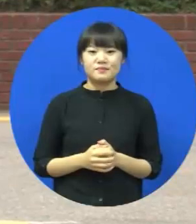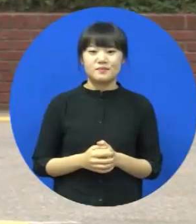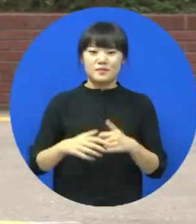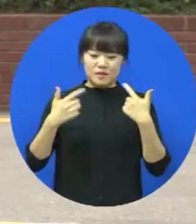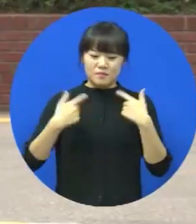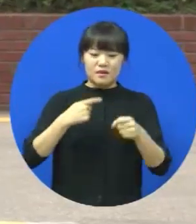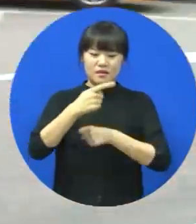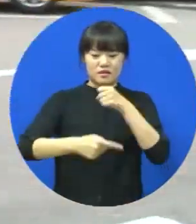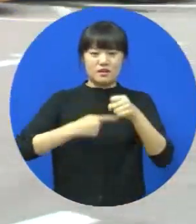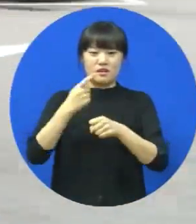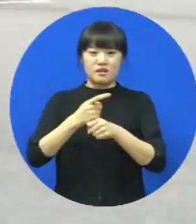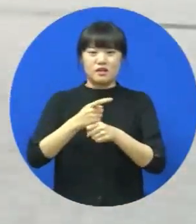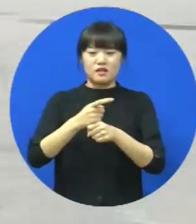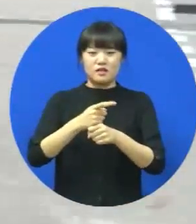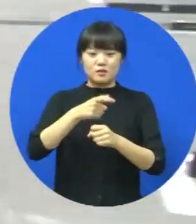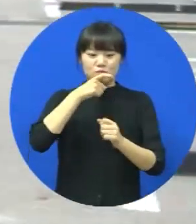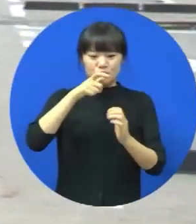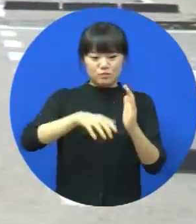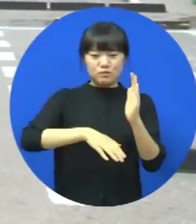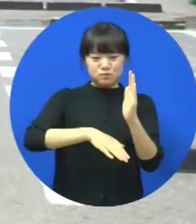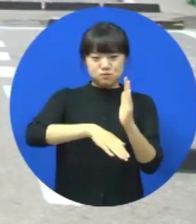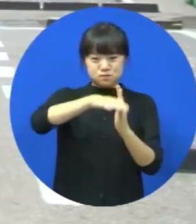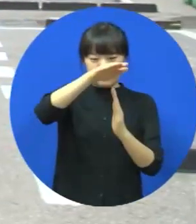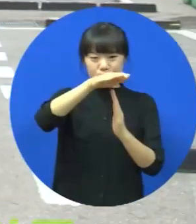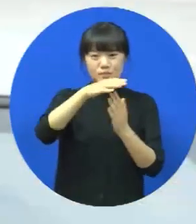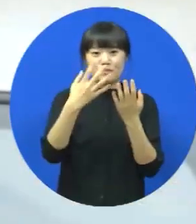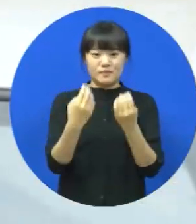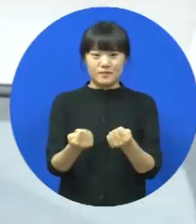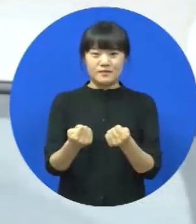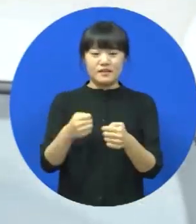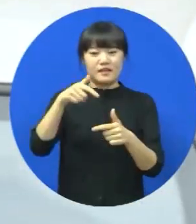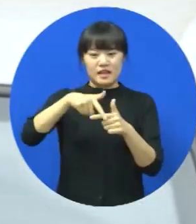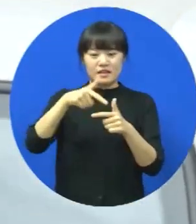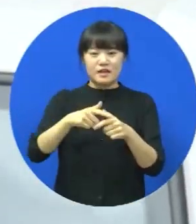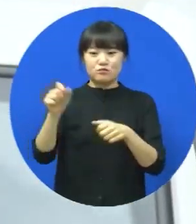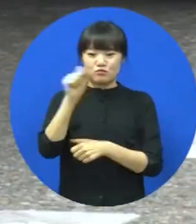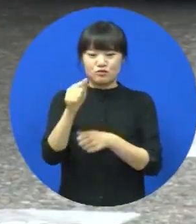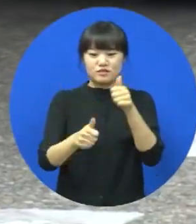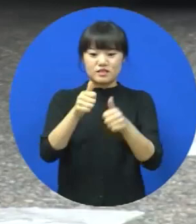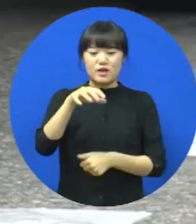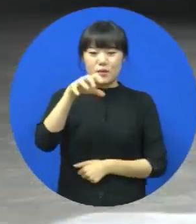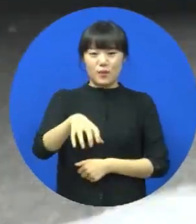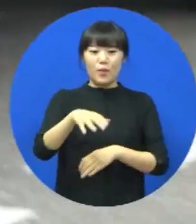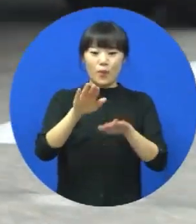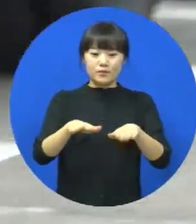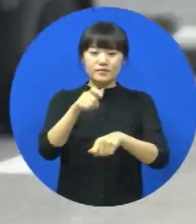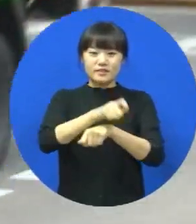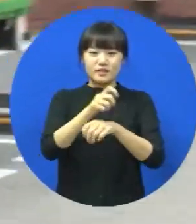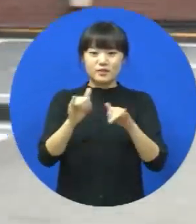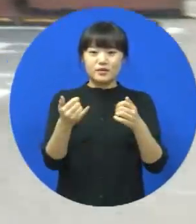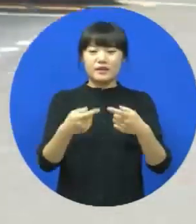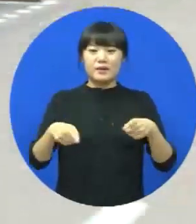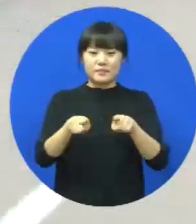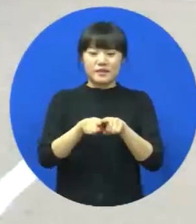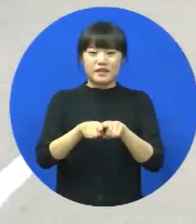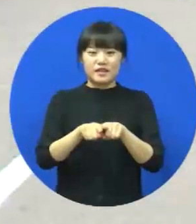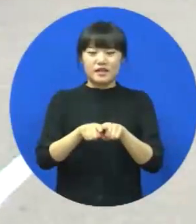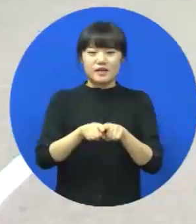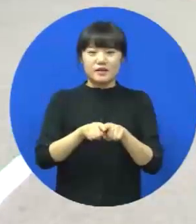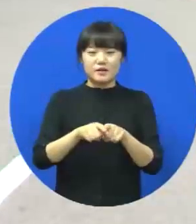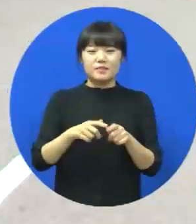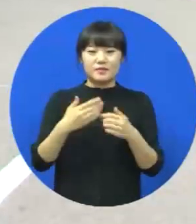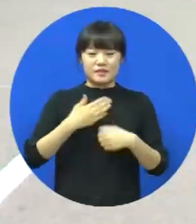매년 잦은 침수로 유명한 강남 운전면허 시험장. 오늘은 이곳 직원들과 집중 호우 안전 요령에 대해 알아보고자